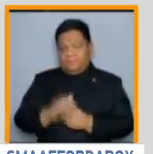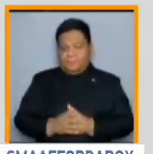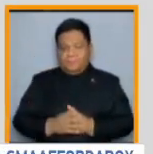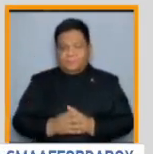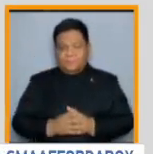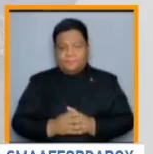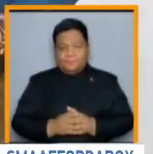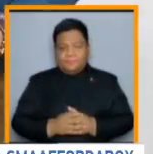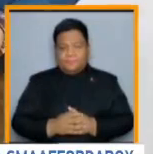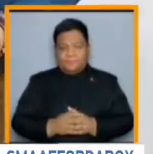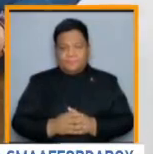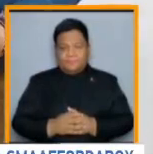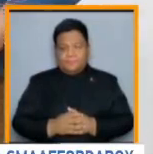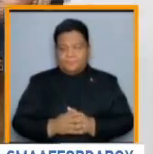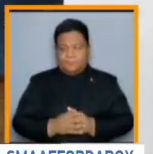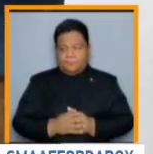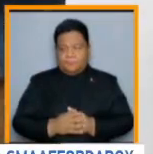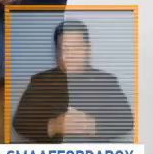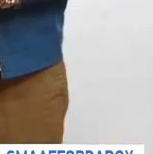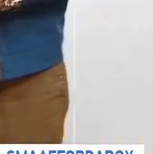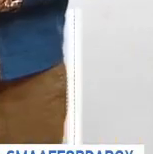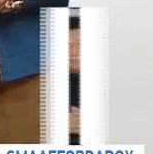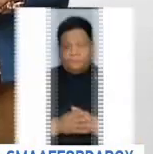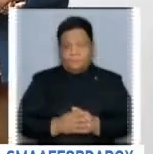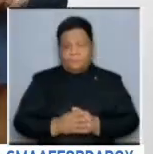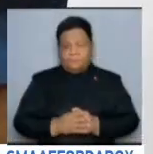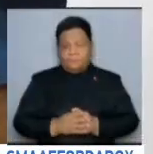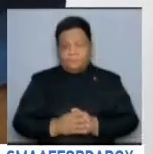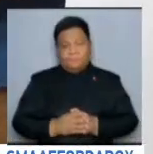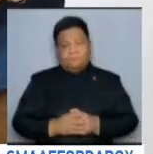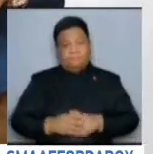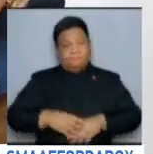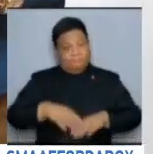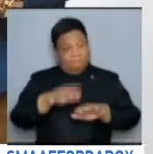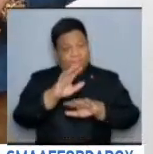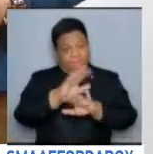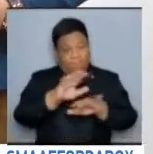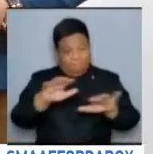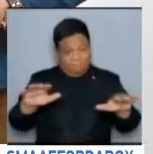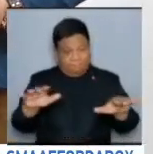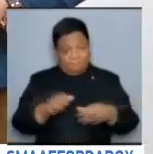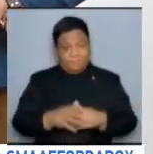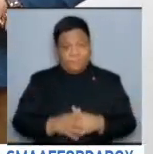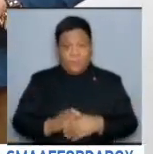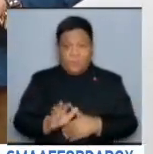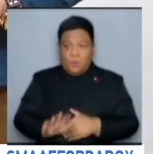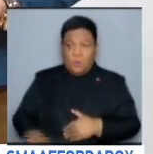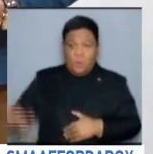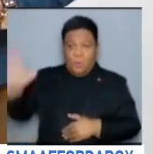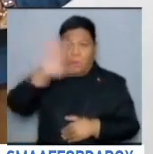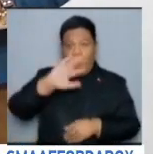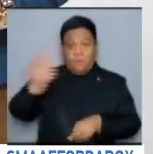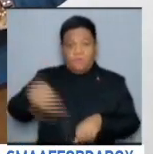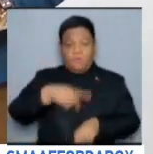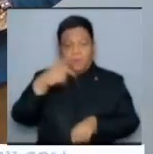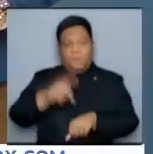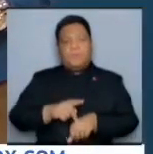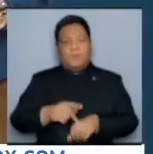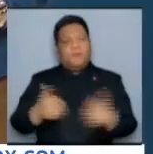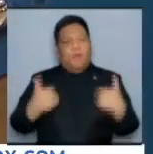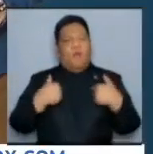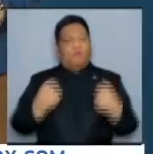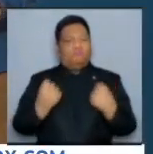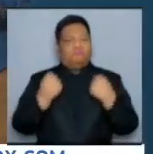Cruz. So mga puso, ramdam na po sa buong bansa yung pag-ihip ng hangin amihan. Kaya kanina alas 5 ng